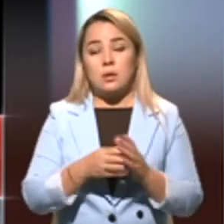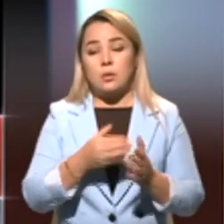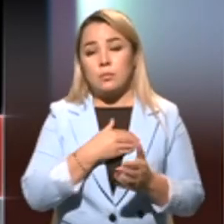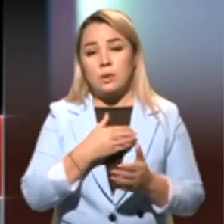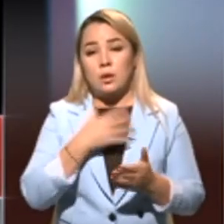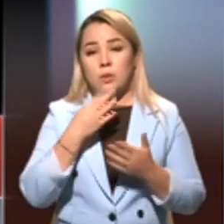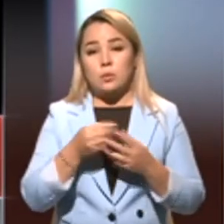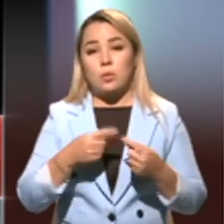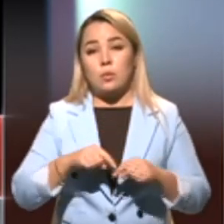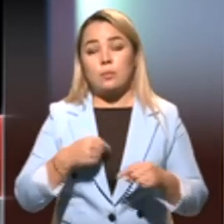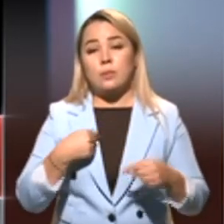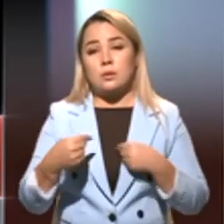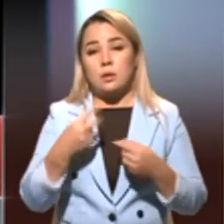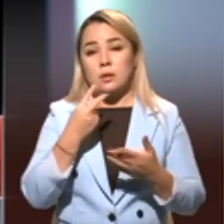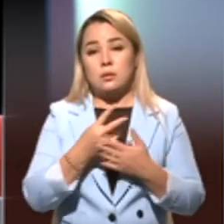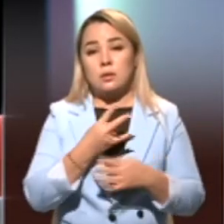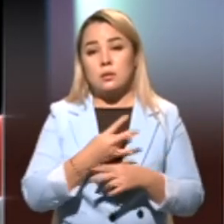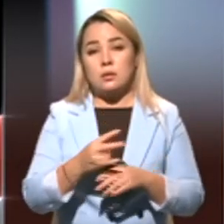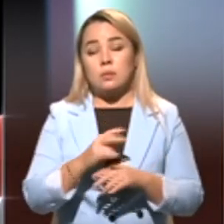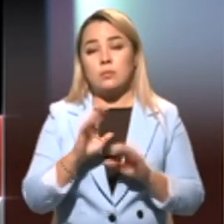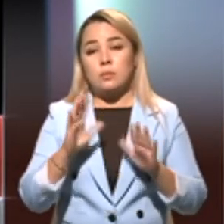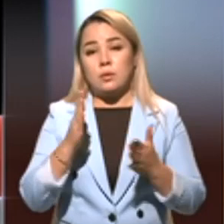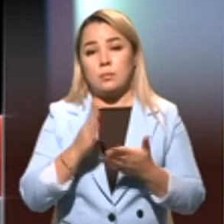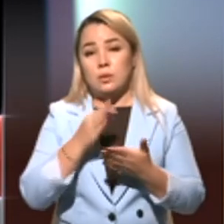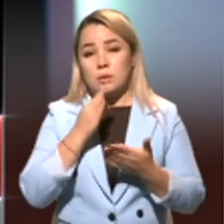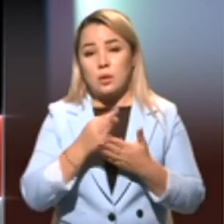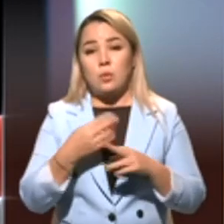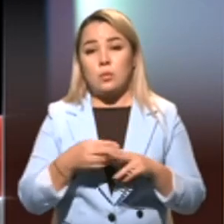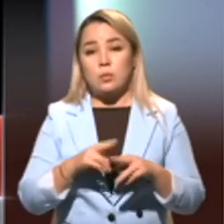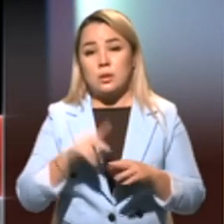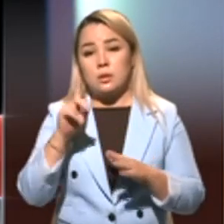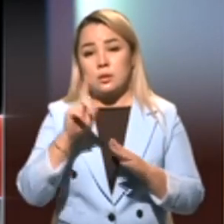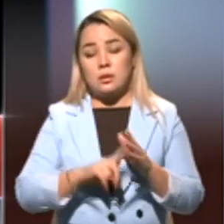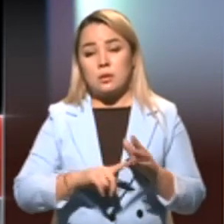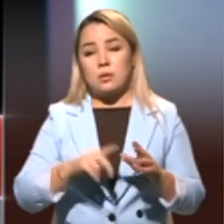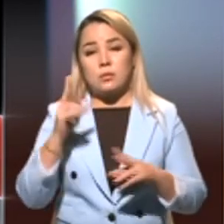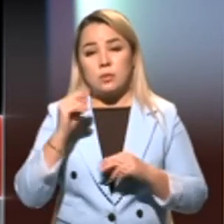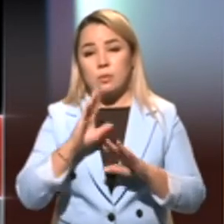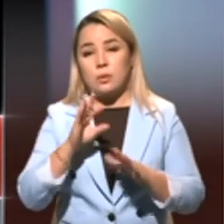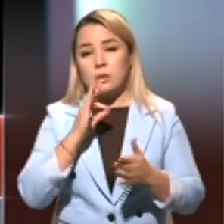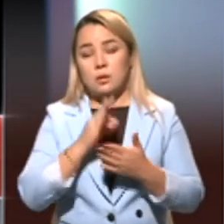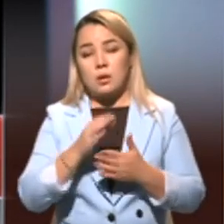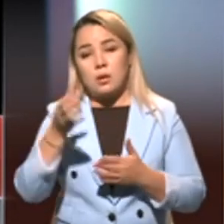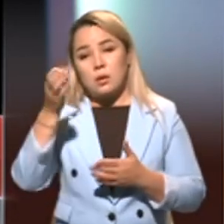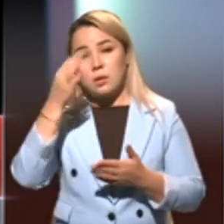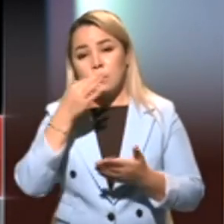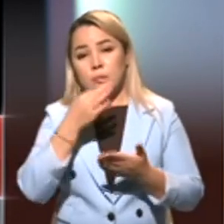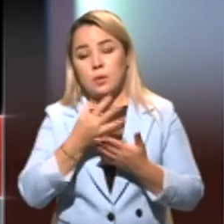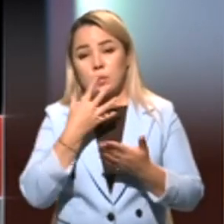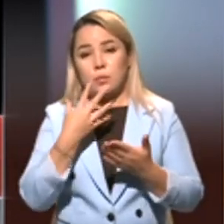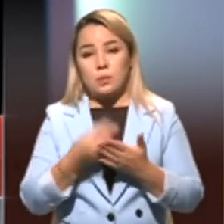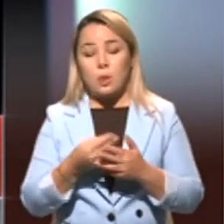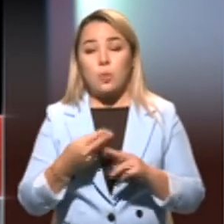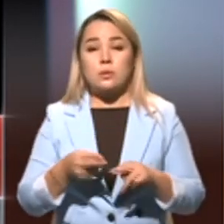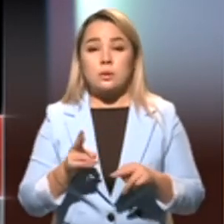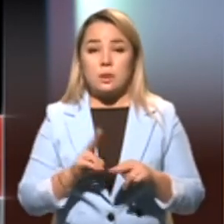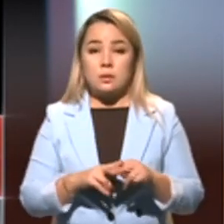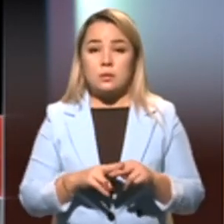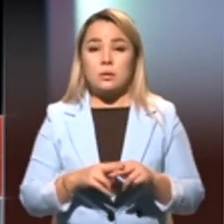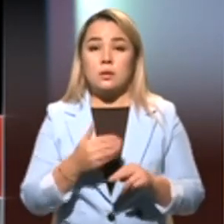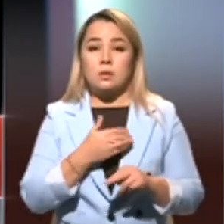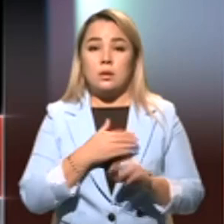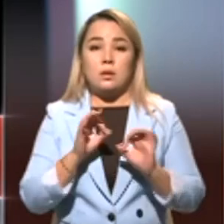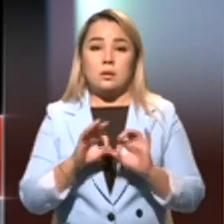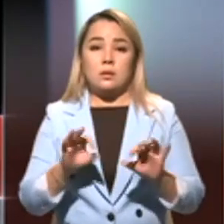қоғамға өзінің зардабын кесапатын әкелетін болса, ол дін болып есептелмейді ғылымда, теология ғылымында. Сондықтан мысалы